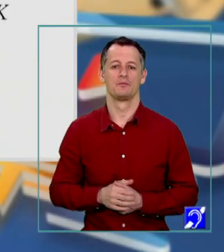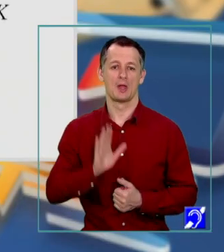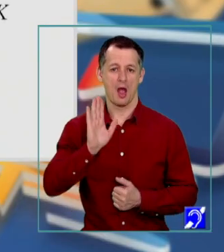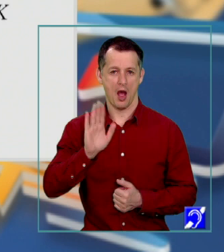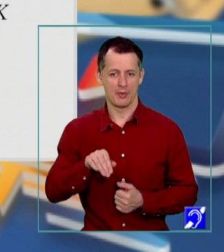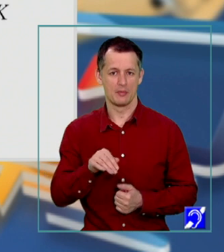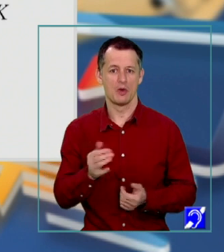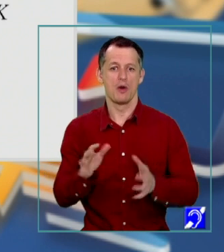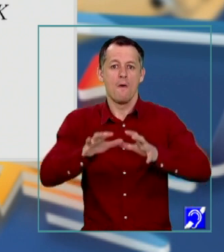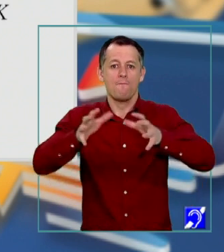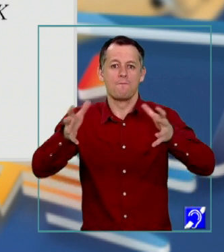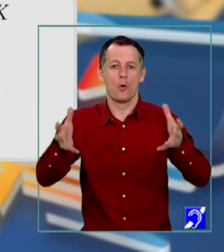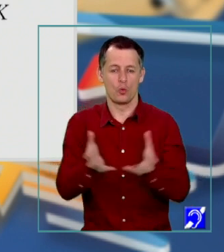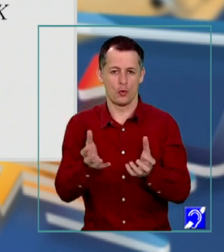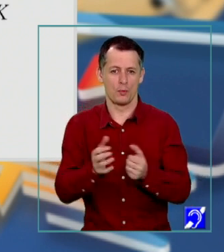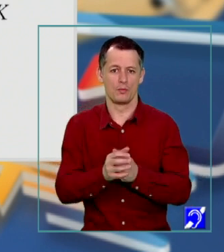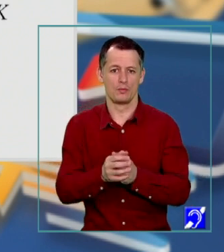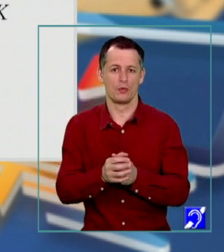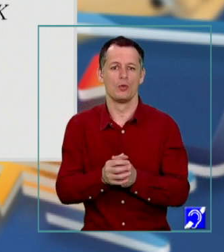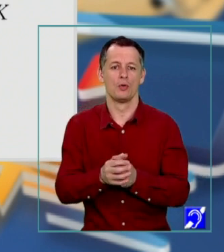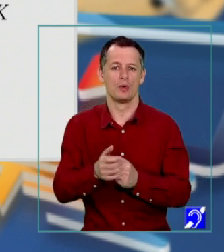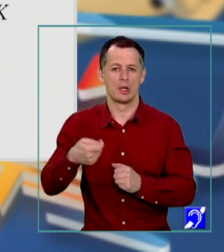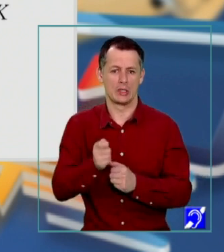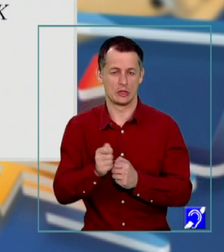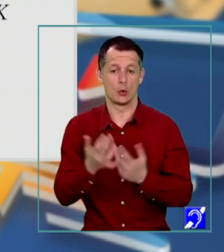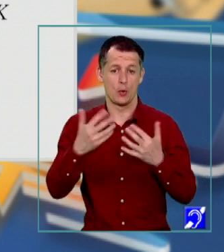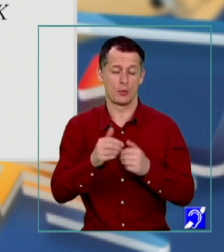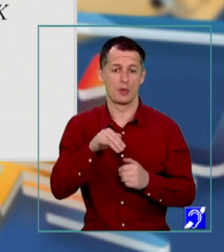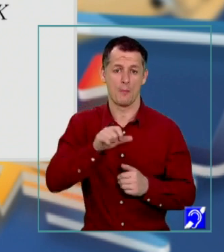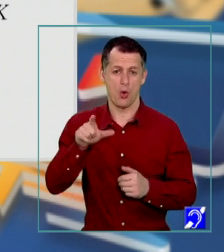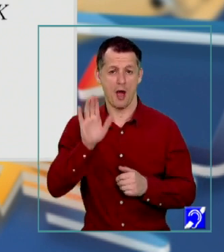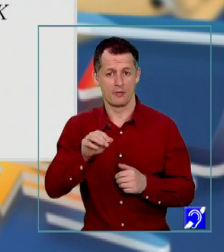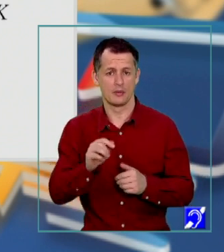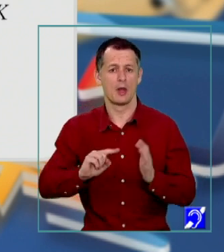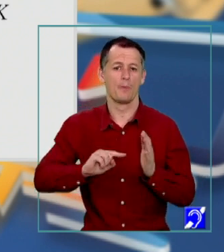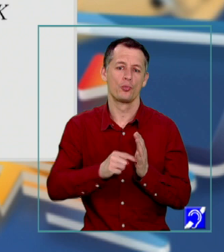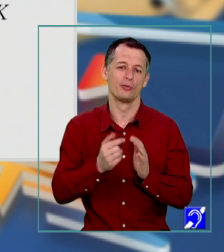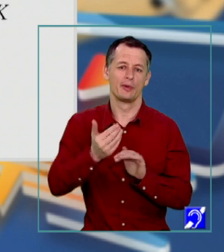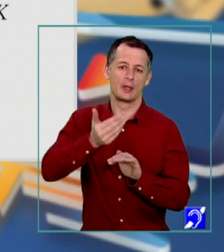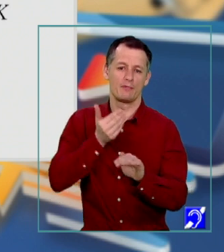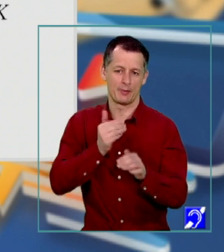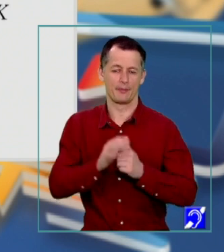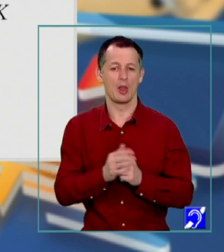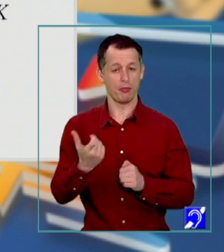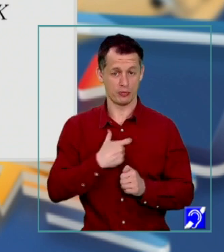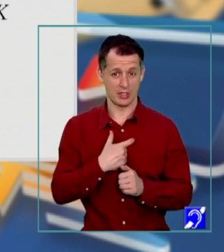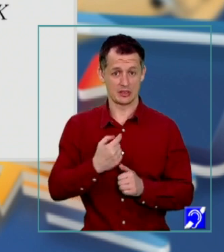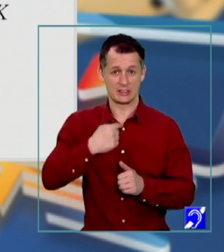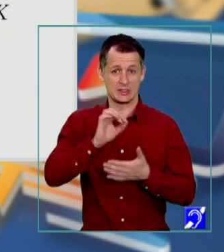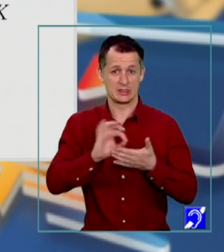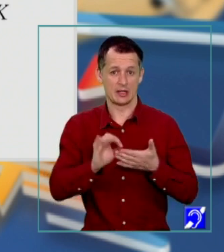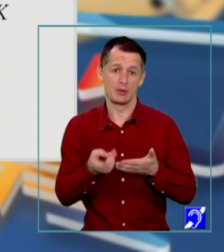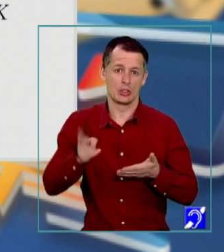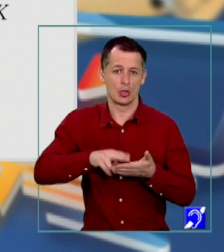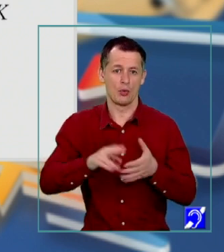avem volumul gazului, numărul de moli îl avem de la punctul precedent, dar am putea să rescriem